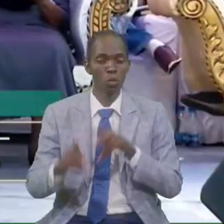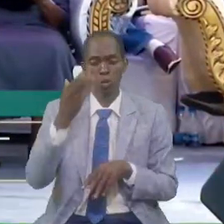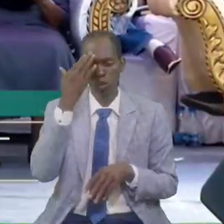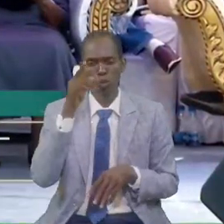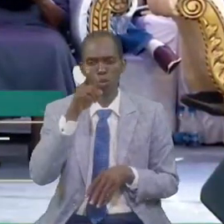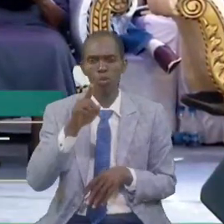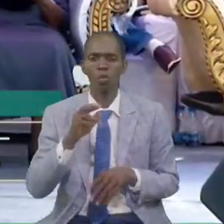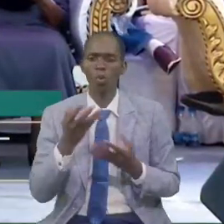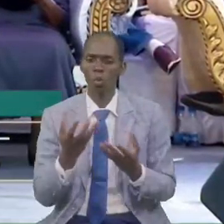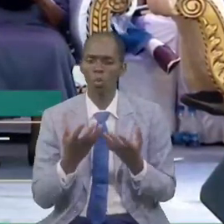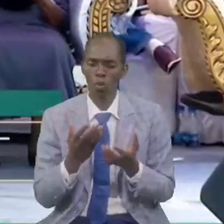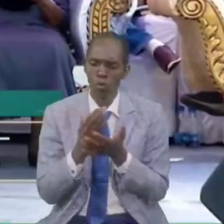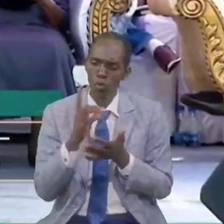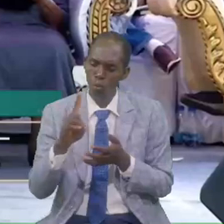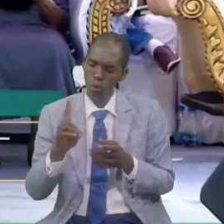il sait.